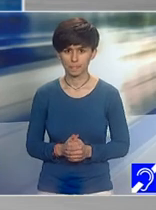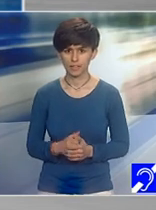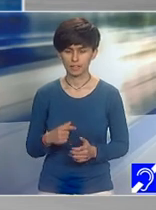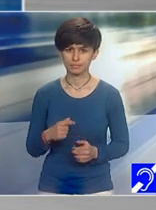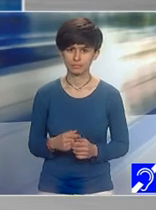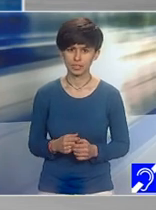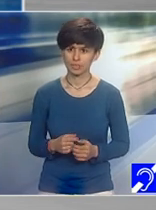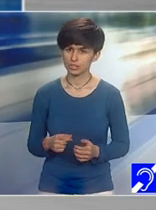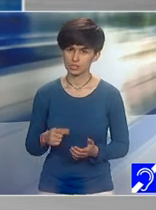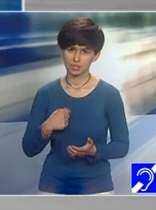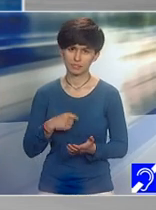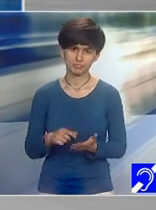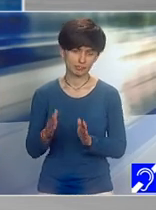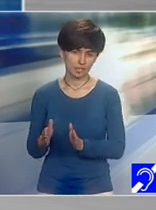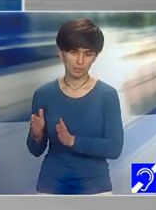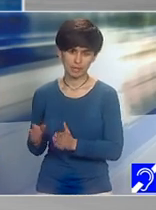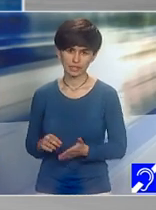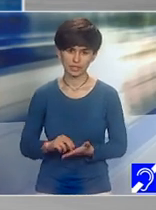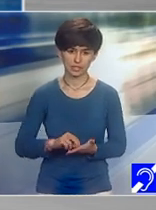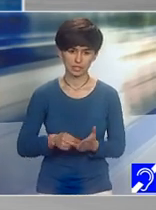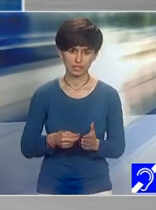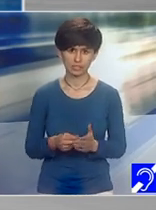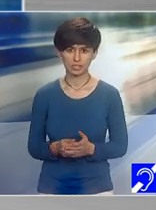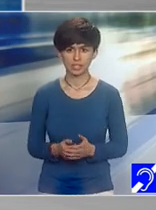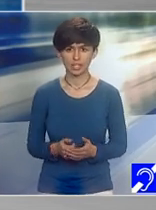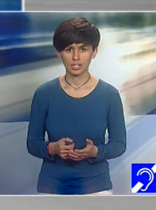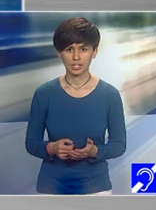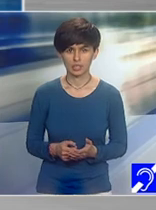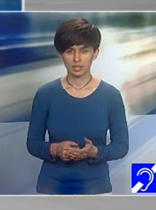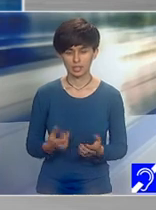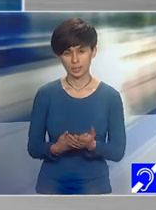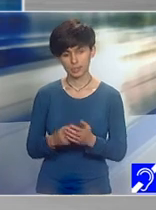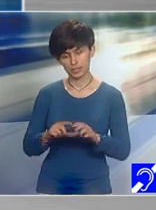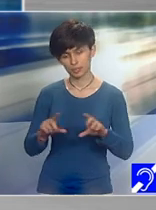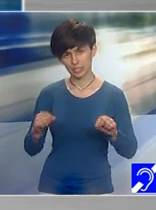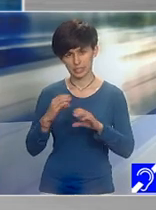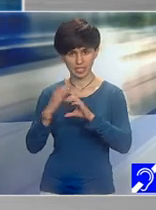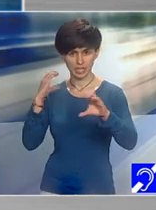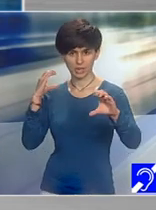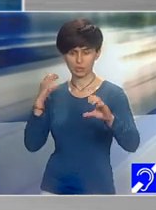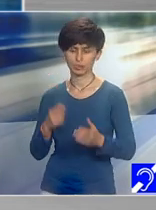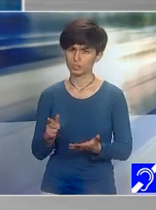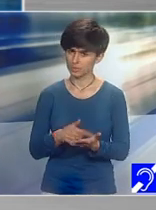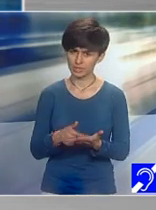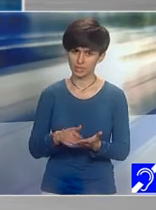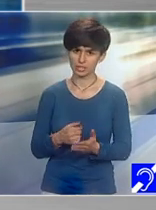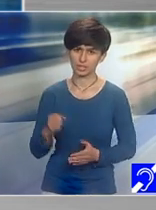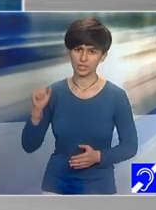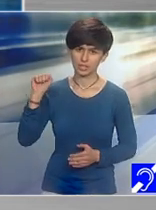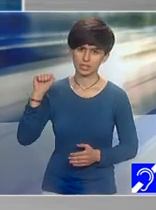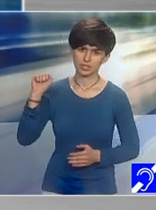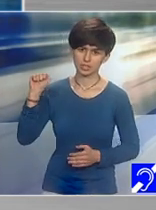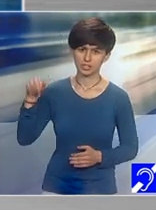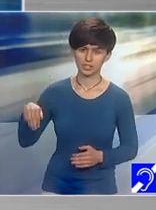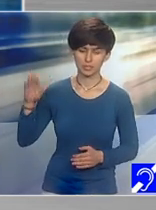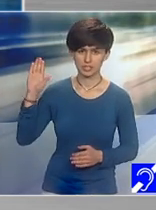modern de accesare a biletelor și abonamentelor pentru transportul în comun, pot să ajute foarte mult la